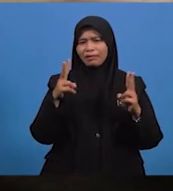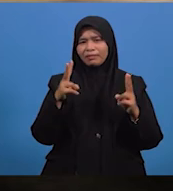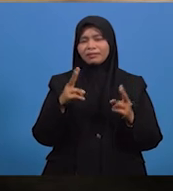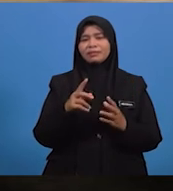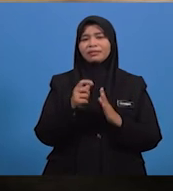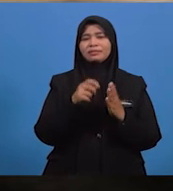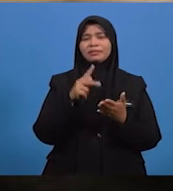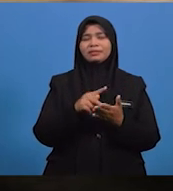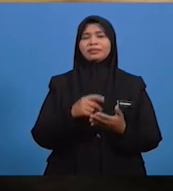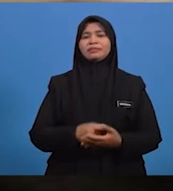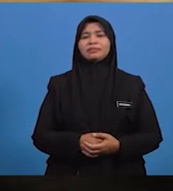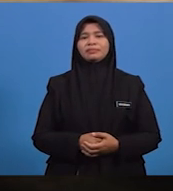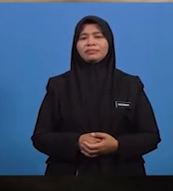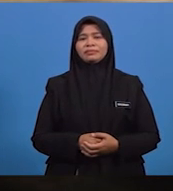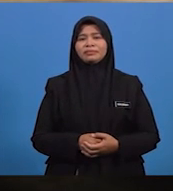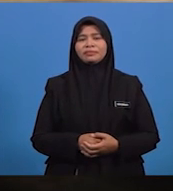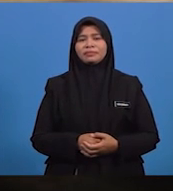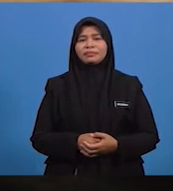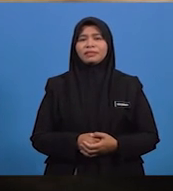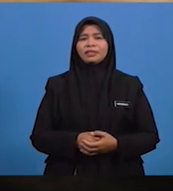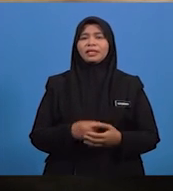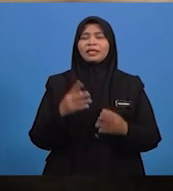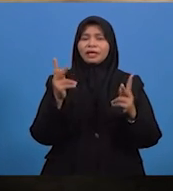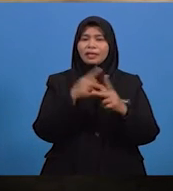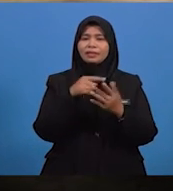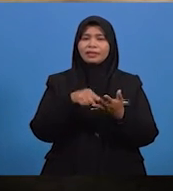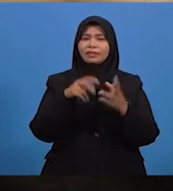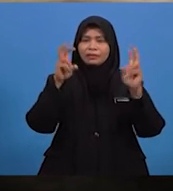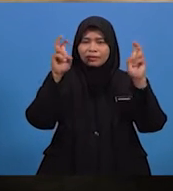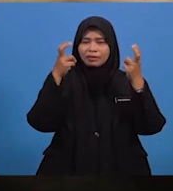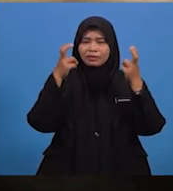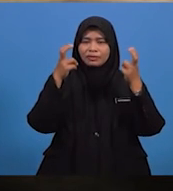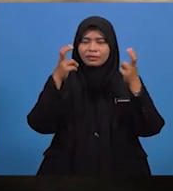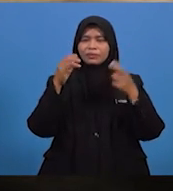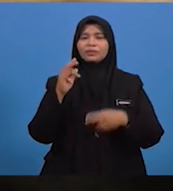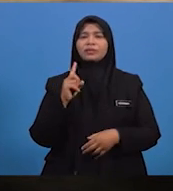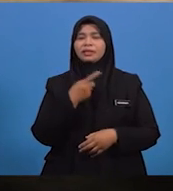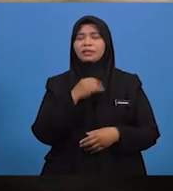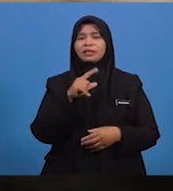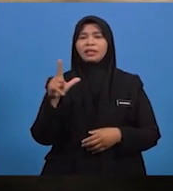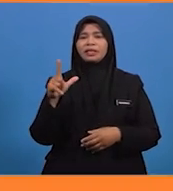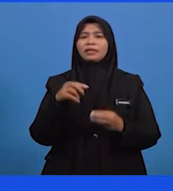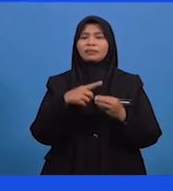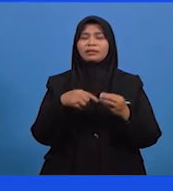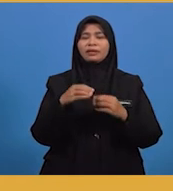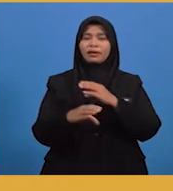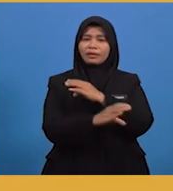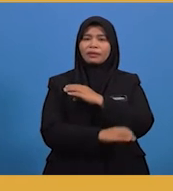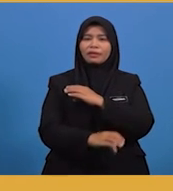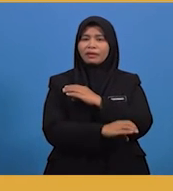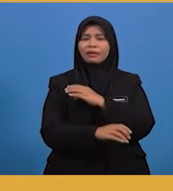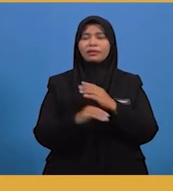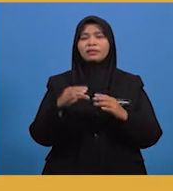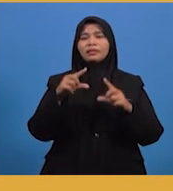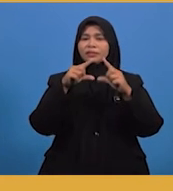Ha, pada episod kali ini, tajuk pembelajaran kita adalah berkenaan dengan negara Jepun,